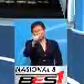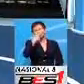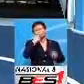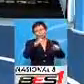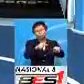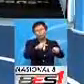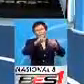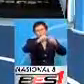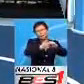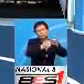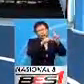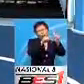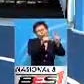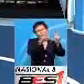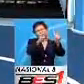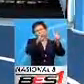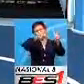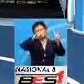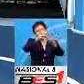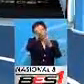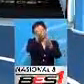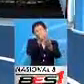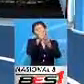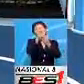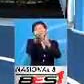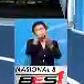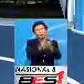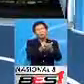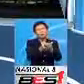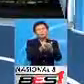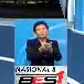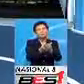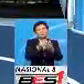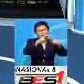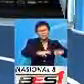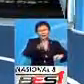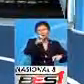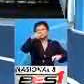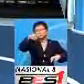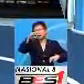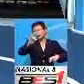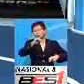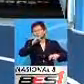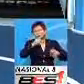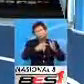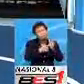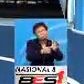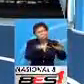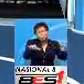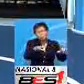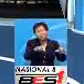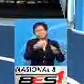menjawab isu 2.6 bilion pula dinyatakan bahawa siasatan sprm tidak menunjukkan telah berlakunya sebarang